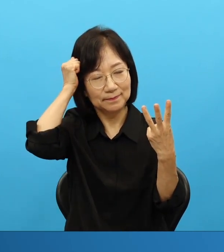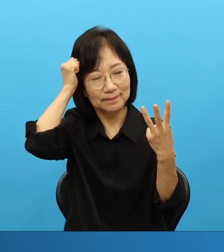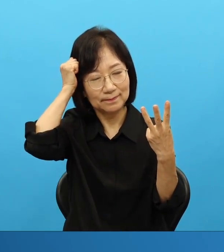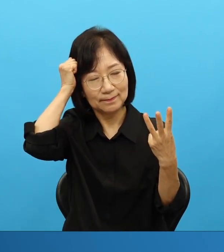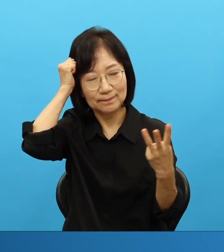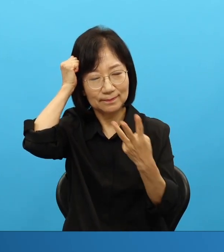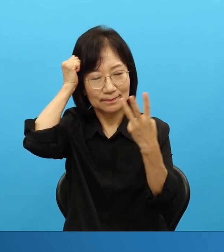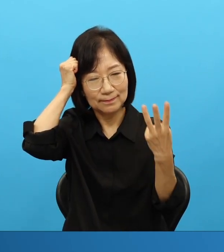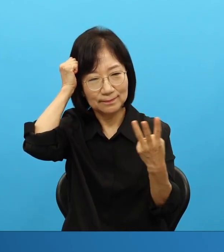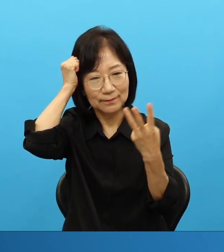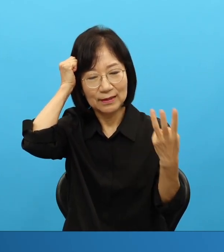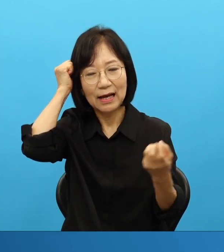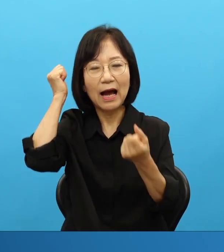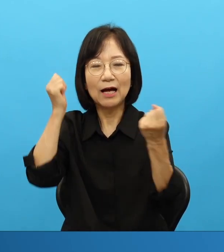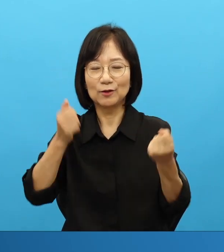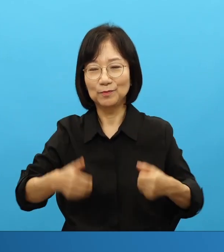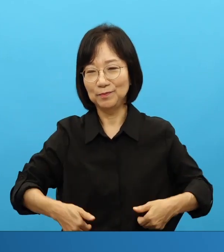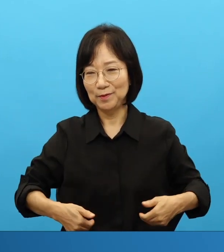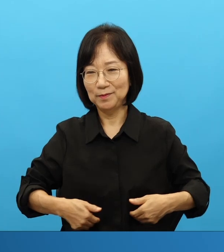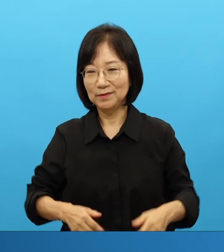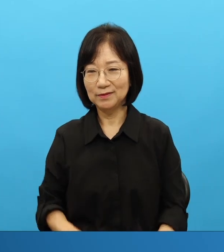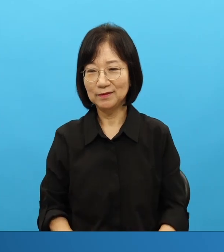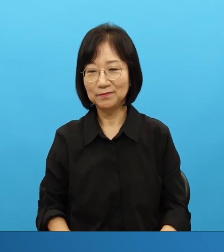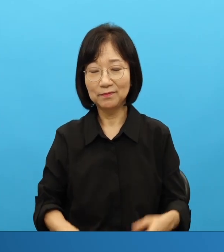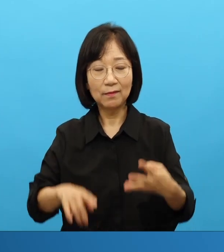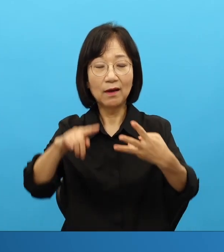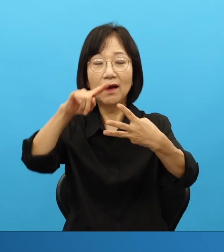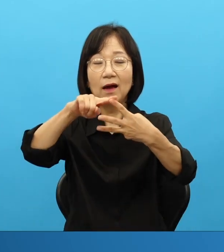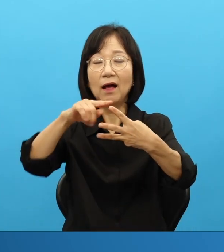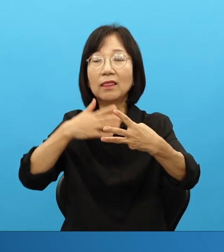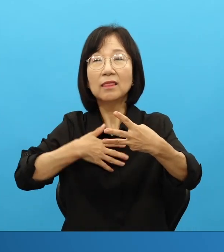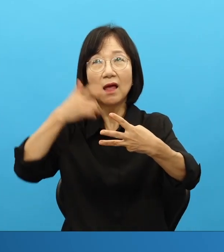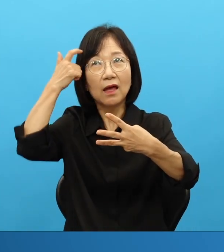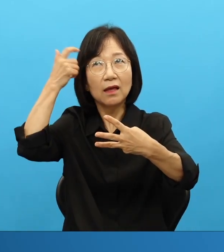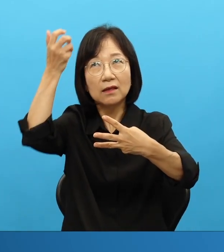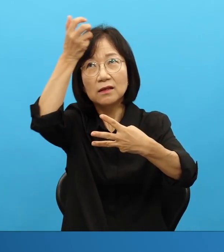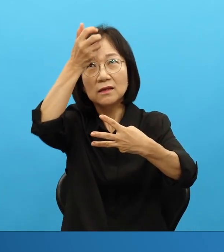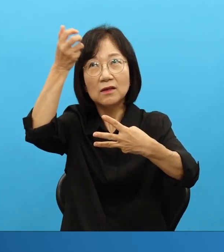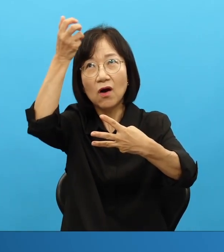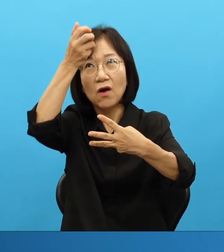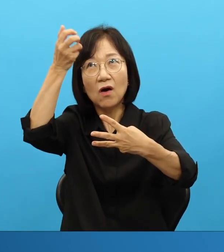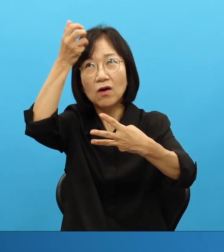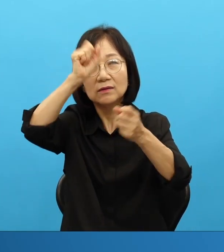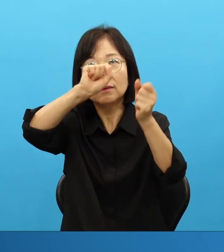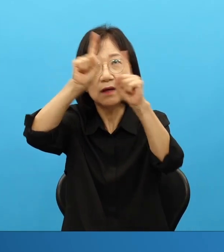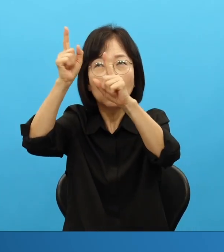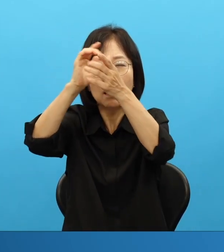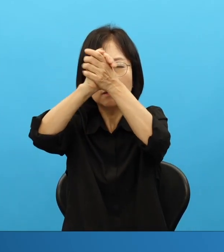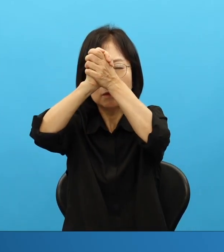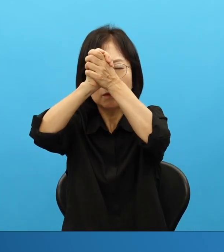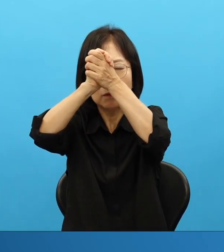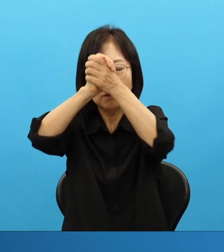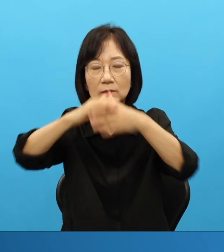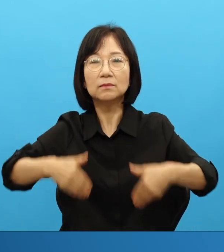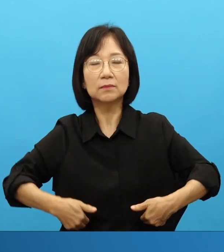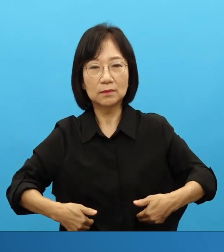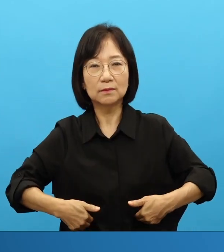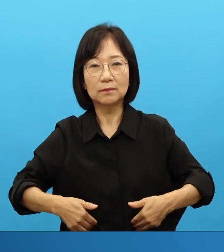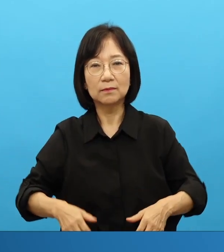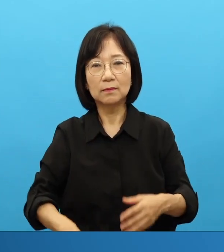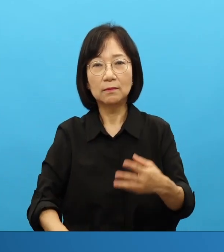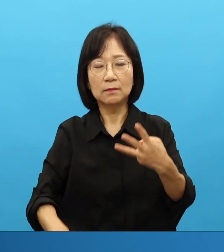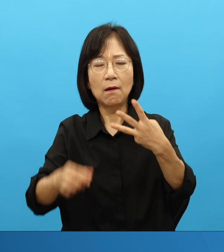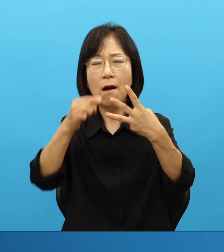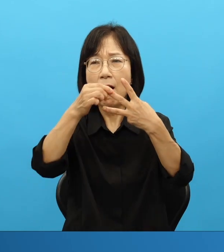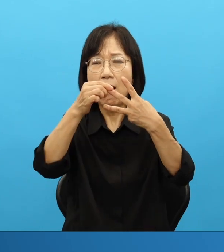not difficult. 나를 살리고 내 영을 살려야 돼요. You must save yourself. You 기도가 must revive 필요합니다. your soul and spirit. You need to pray that 그럼 내